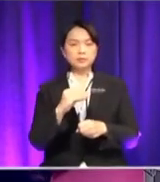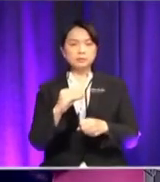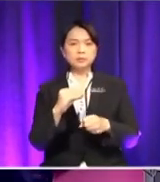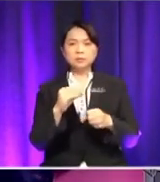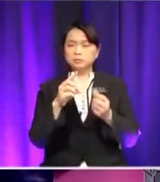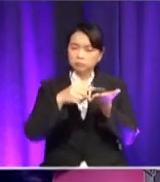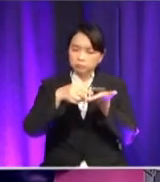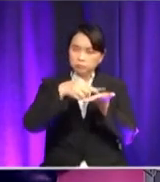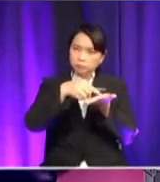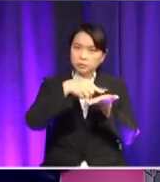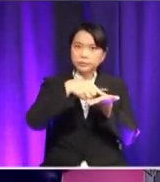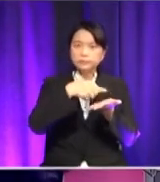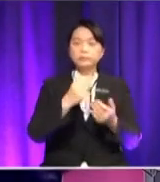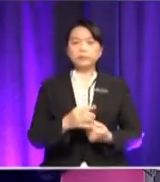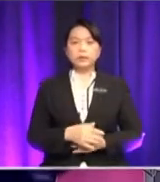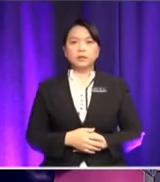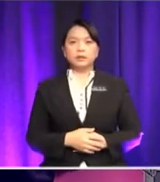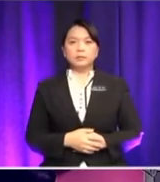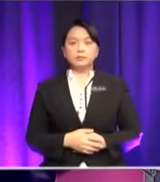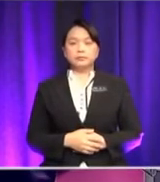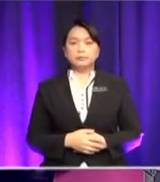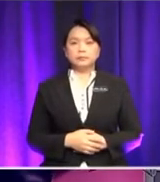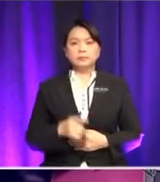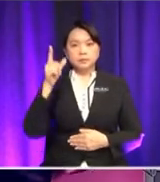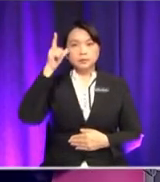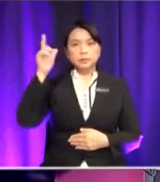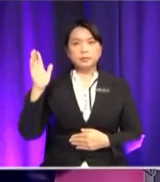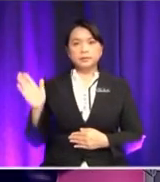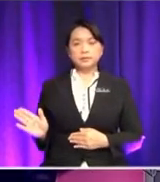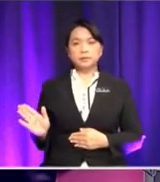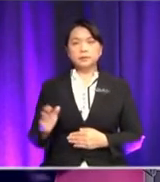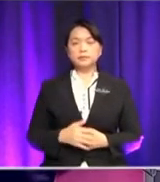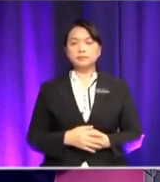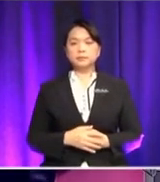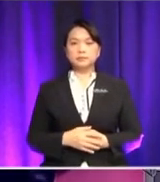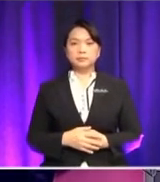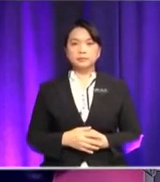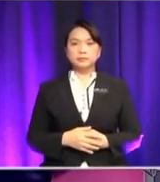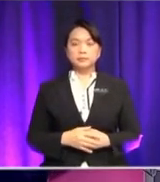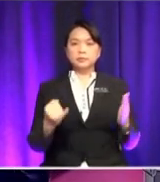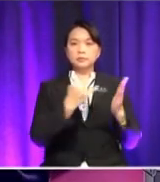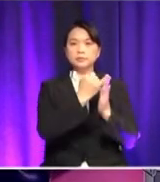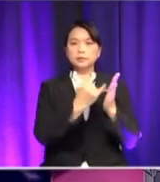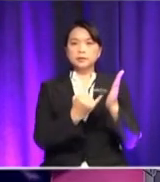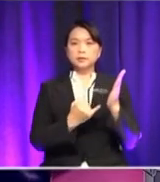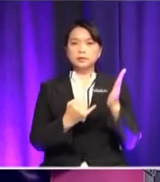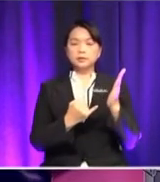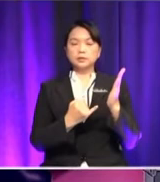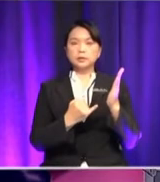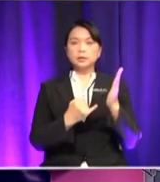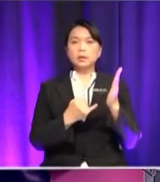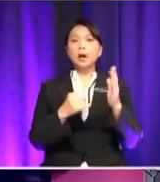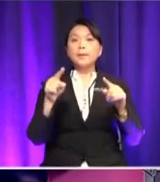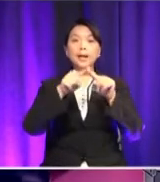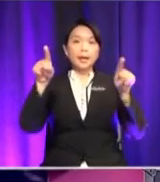apakah elemen dalam lukisan bangunan2 oke di sini kita tengok lukisan bla Hai Keh lukisan pelangi